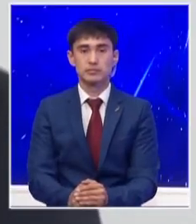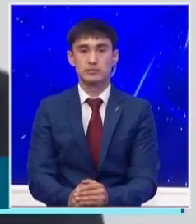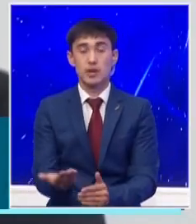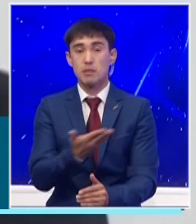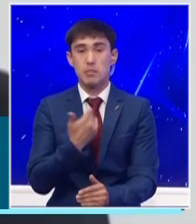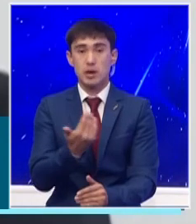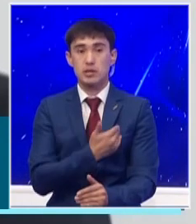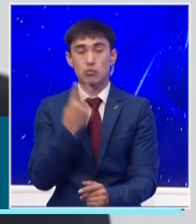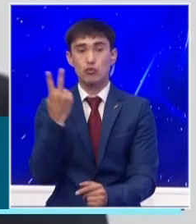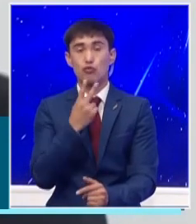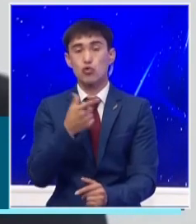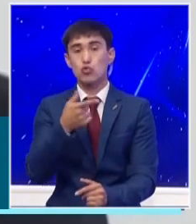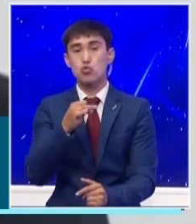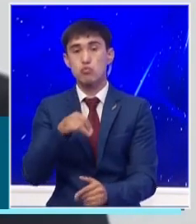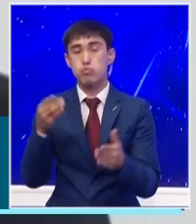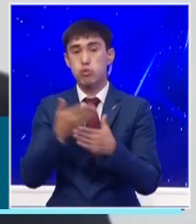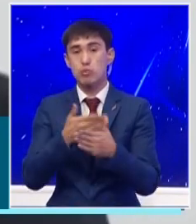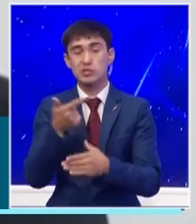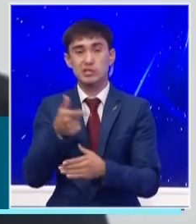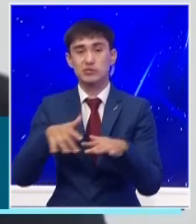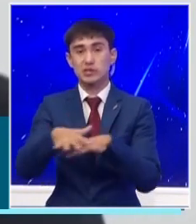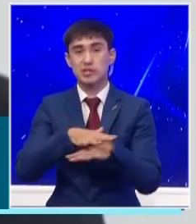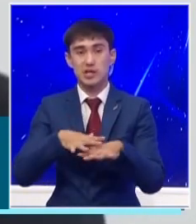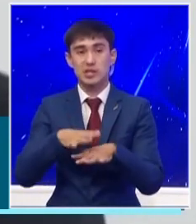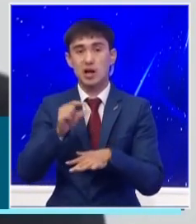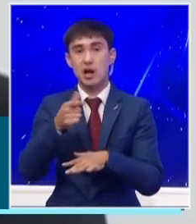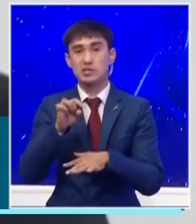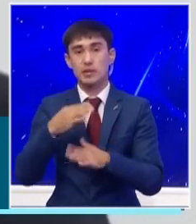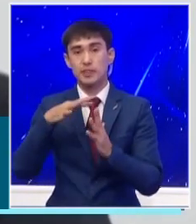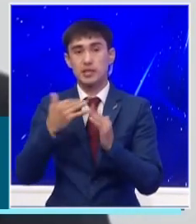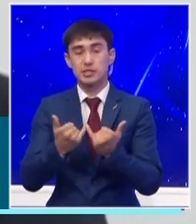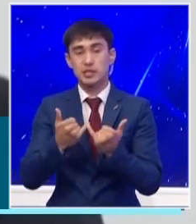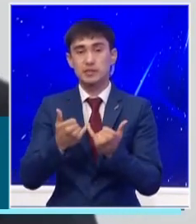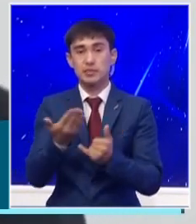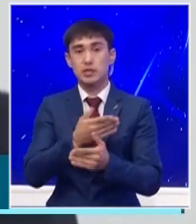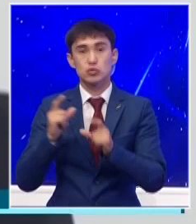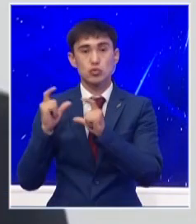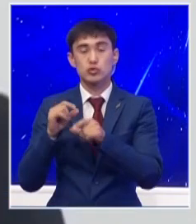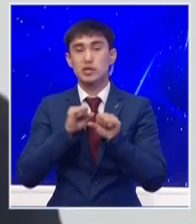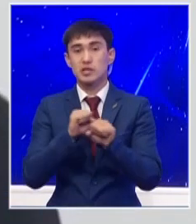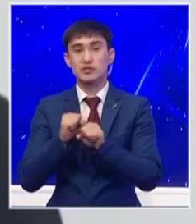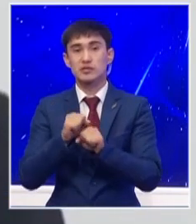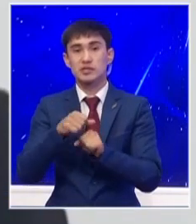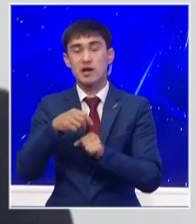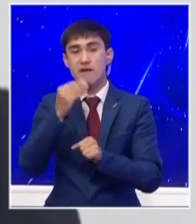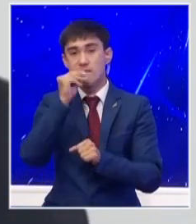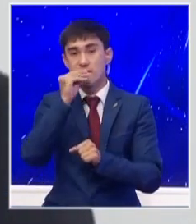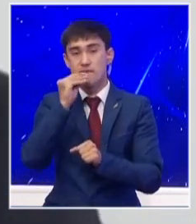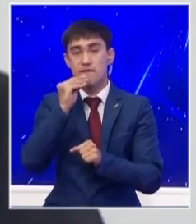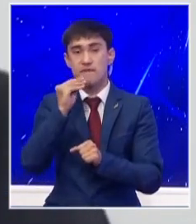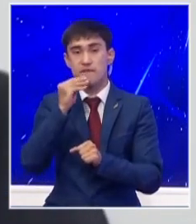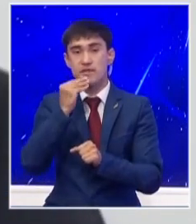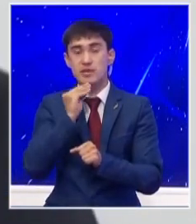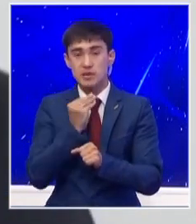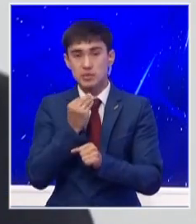Мы хотим удвоить гуманитарную помощь гражданскому населению в секторе Газа. Но сейчас наш груз задерживается в Египте. Поэтому мы ведем